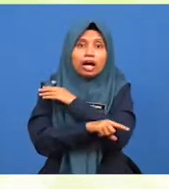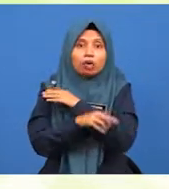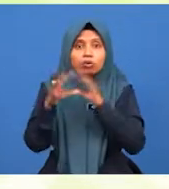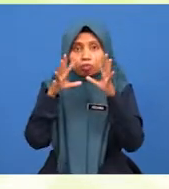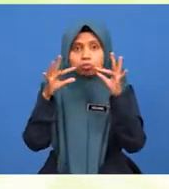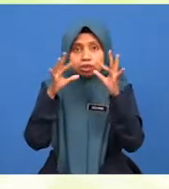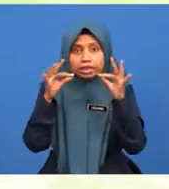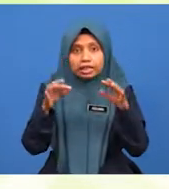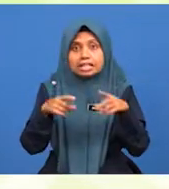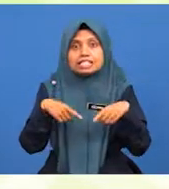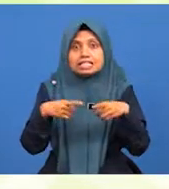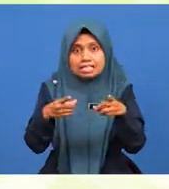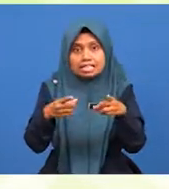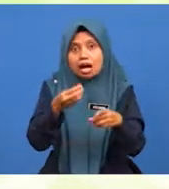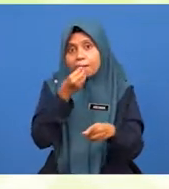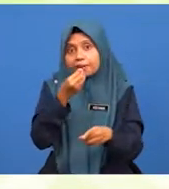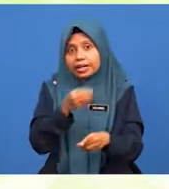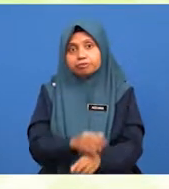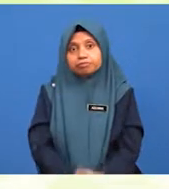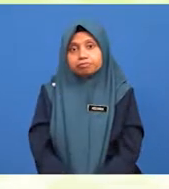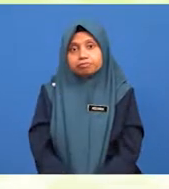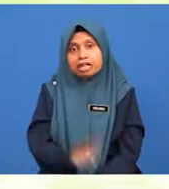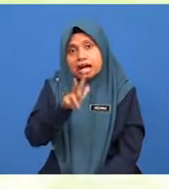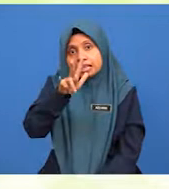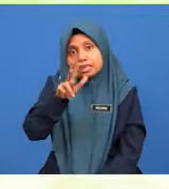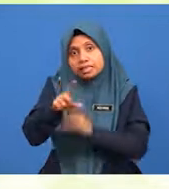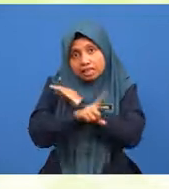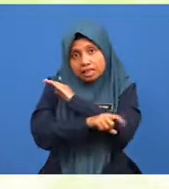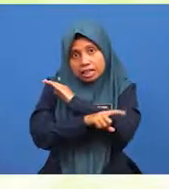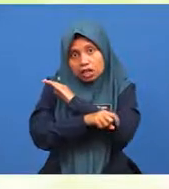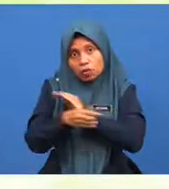Tiga ekor ikan. Ibu membeli